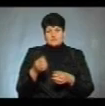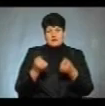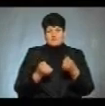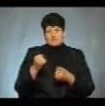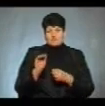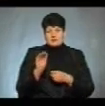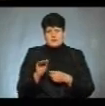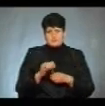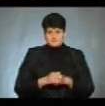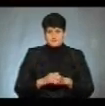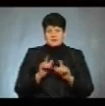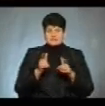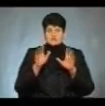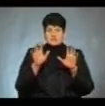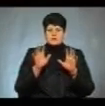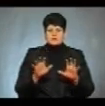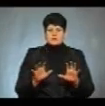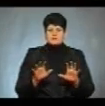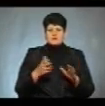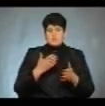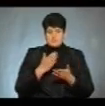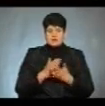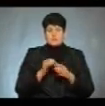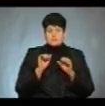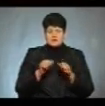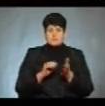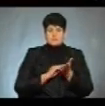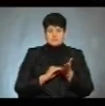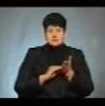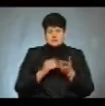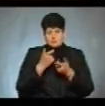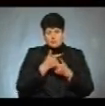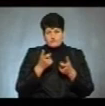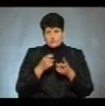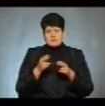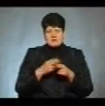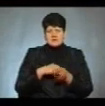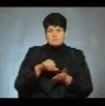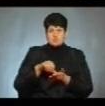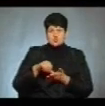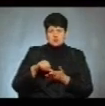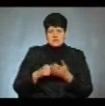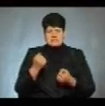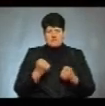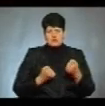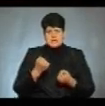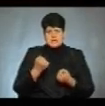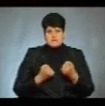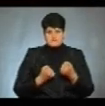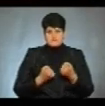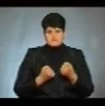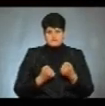автомобілі. Згідно чинного законодавства, ми маємо право виписувати повідомлення постанови без присутності водія. Тобто